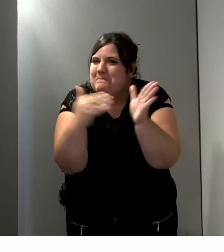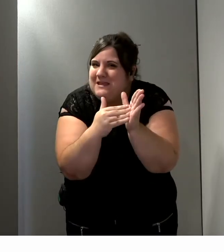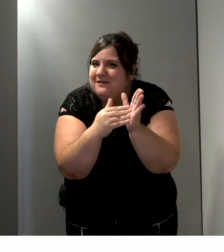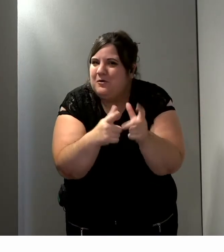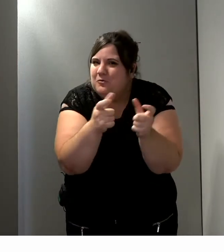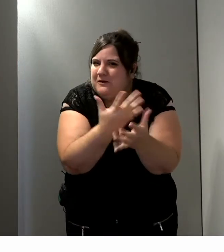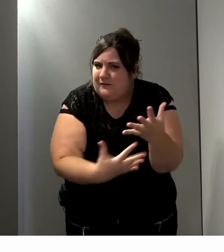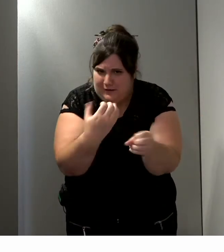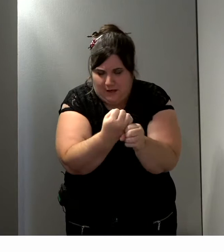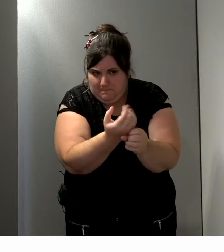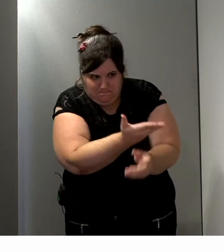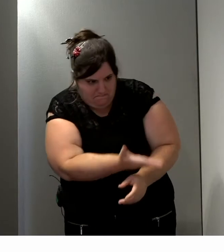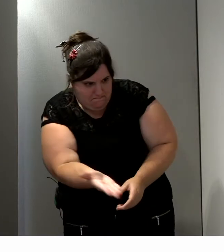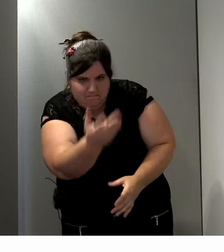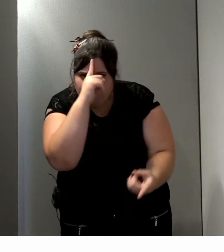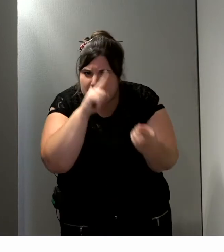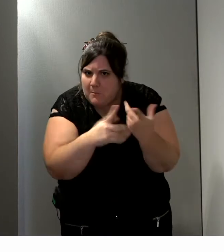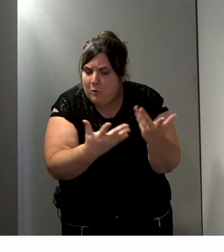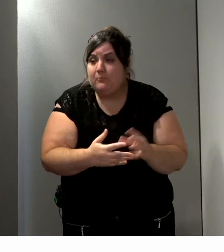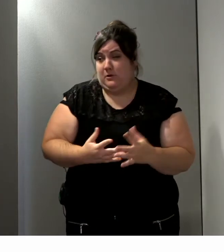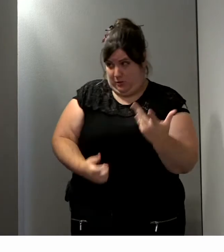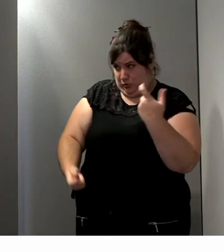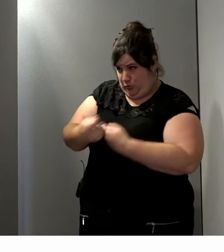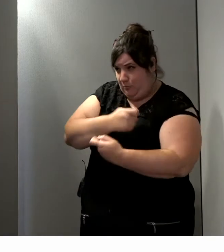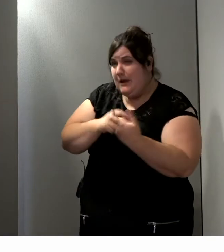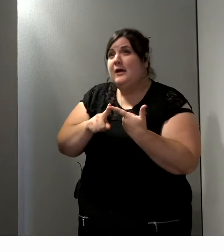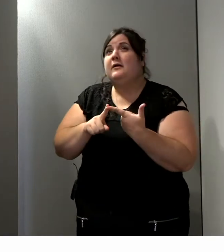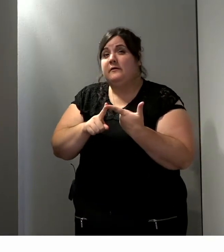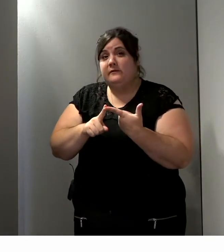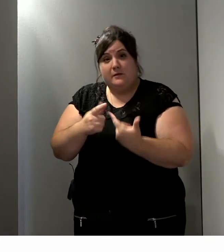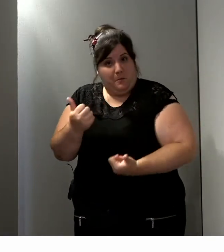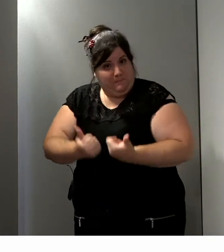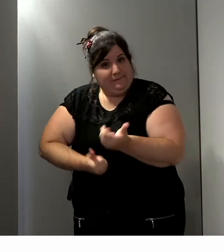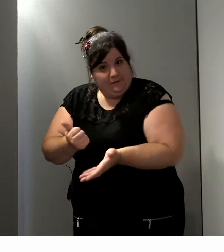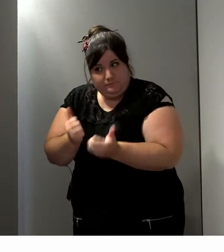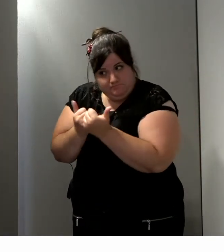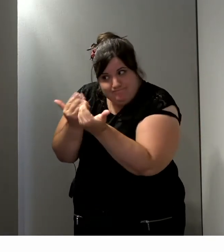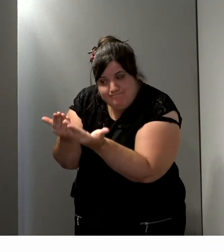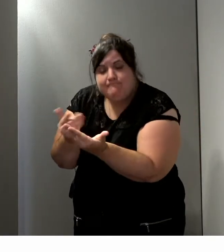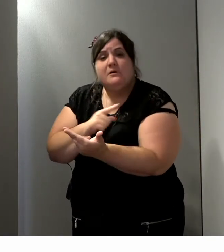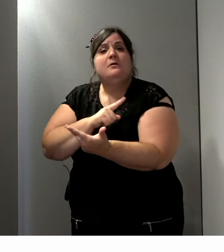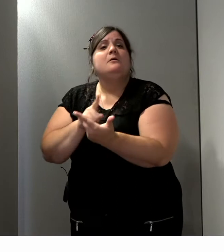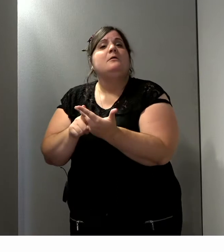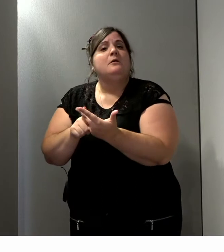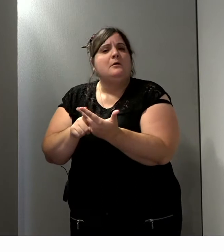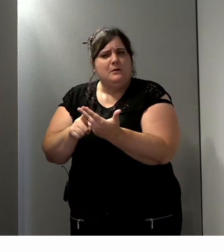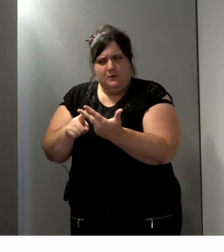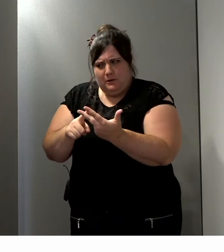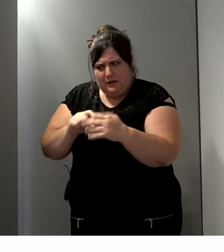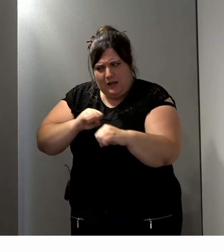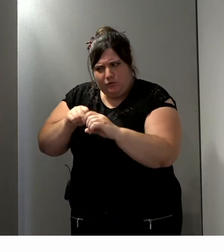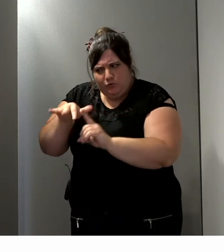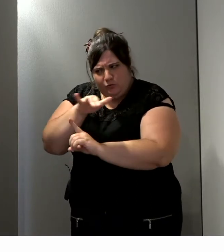sur la typologie? De mémoire, le commerce, les services à la personne, beaucoup, et l'action sociale. Et j'en oublie un